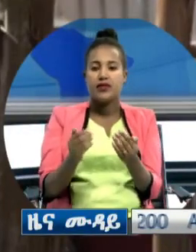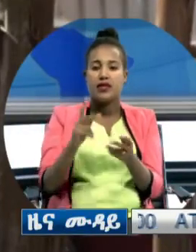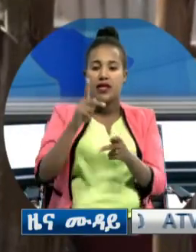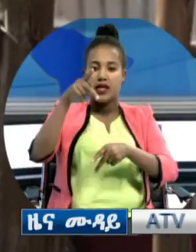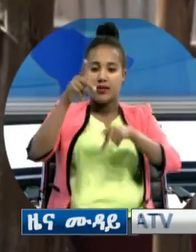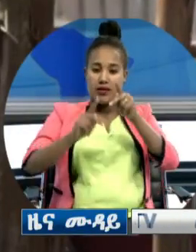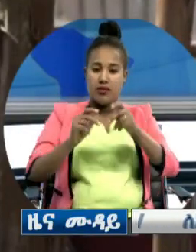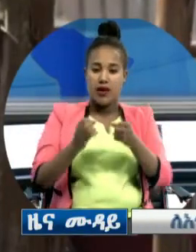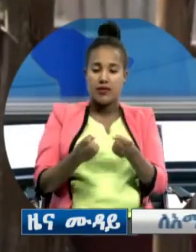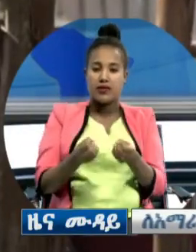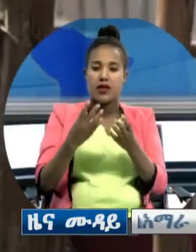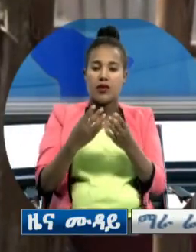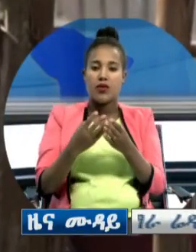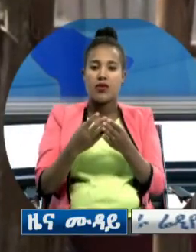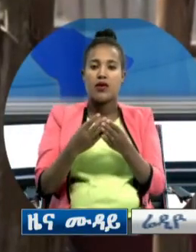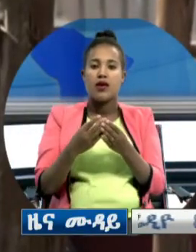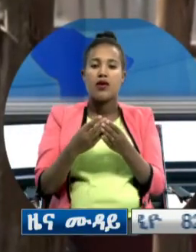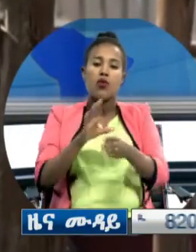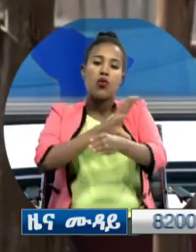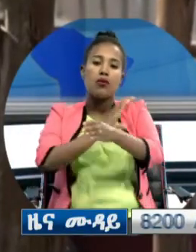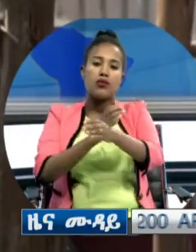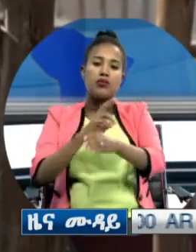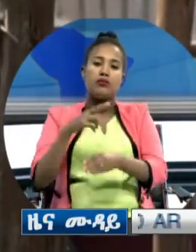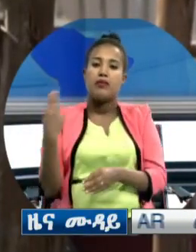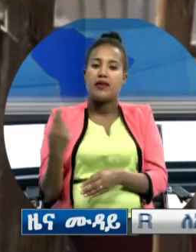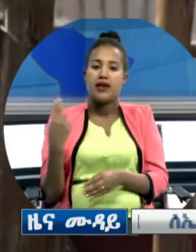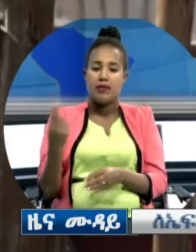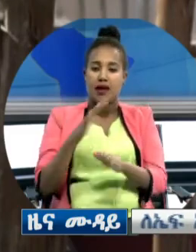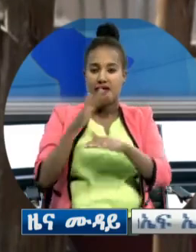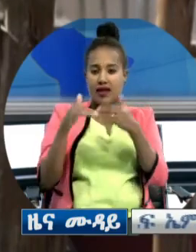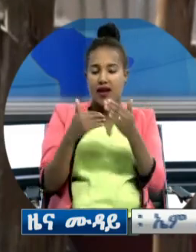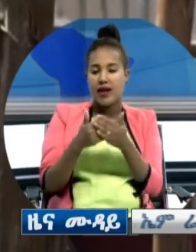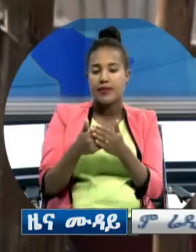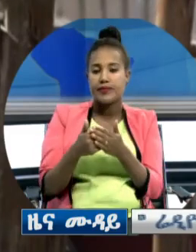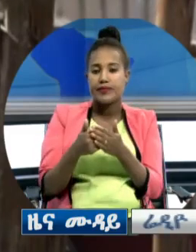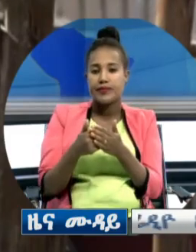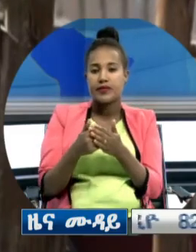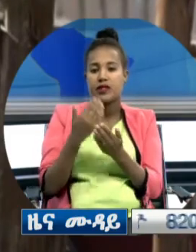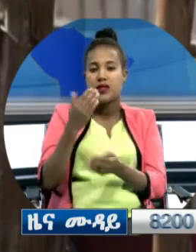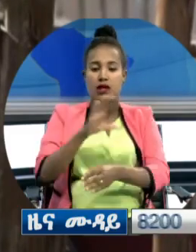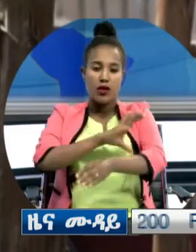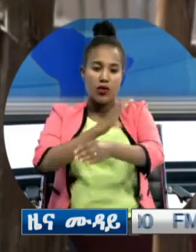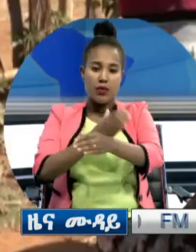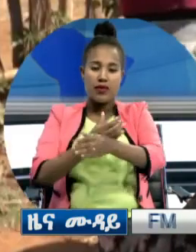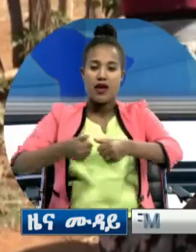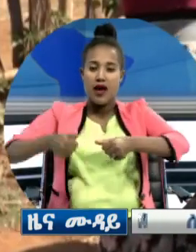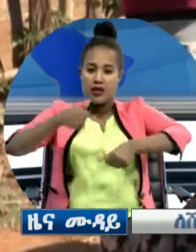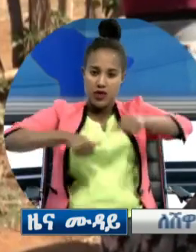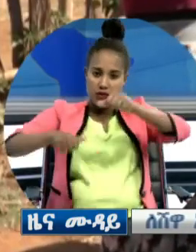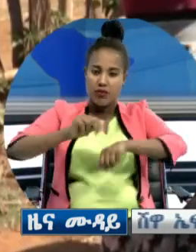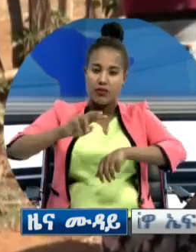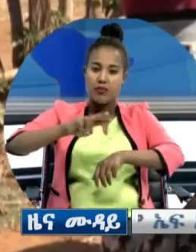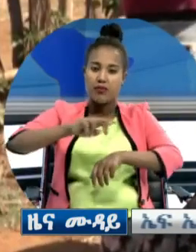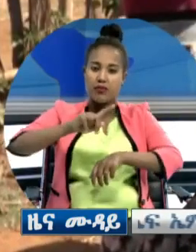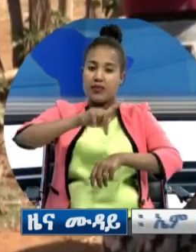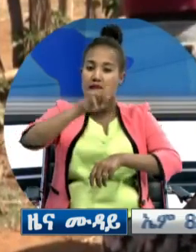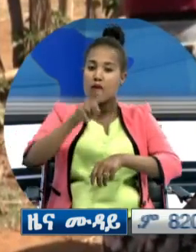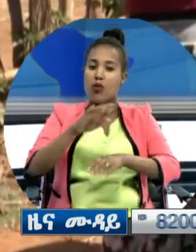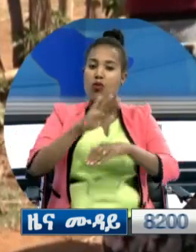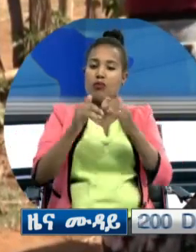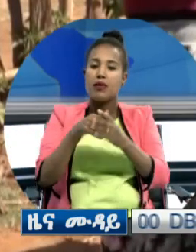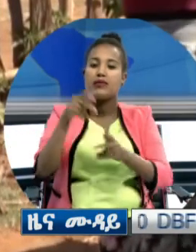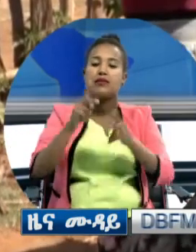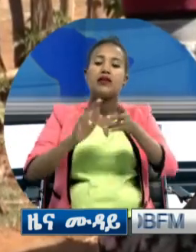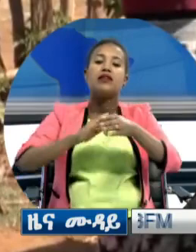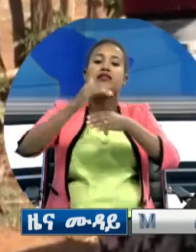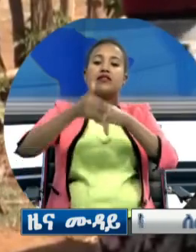የህብረተሰቡን በአብዛኛው የህብረተሰቡን የኮሚኒቲን ጉልበት በመጠቀም አጠቃላይ የጉልበት አስተዋጽኦን የሚጠይቀውን ስራ በሙሉ በህብረተሰብ